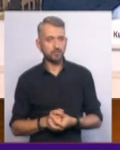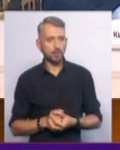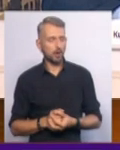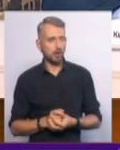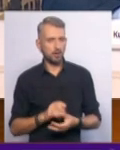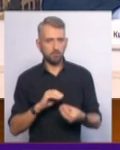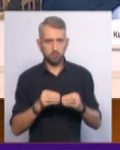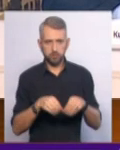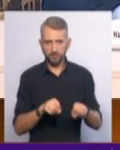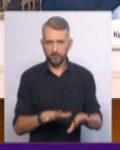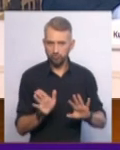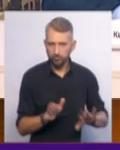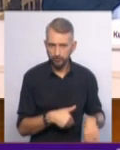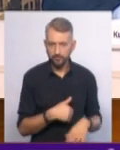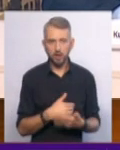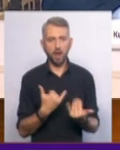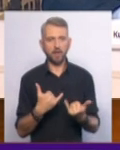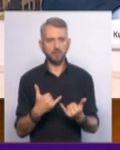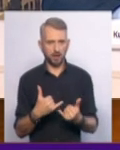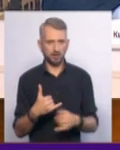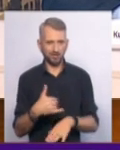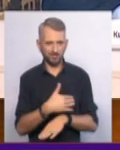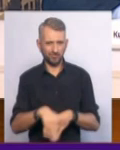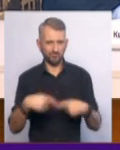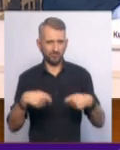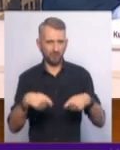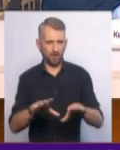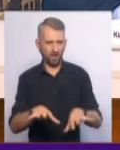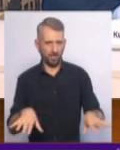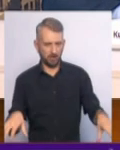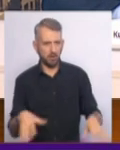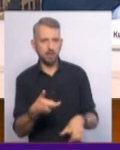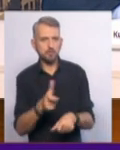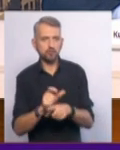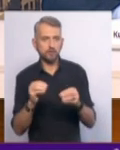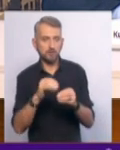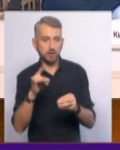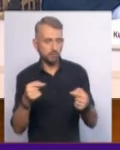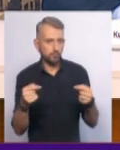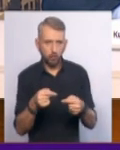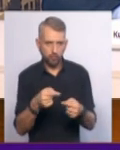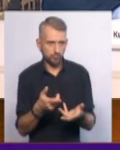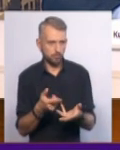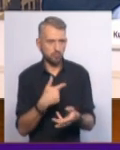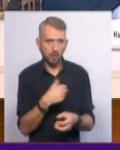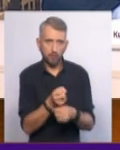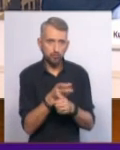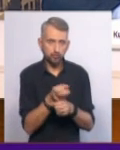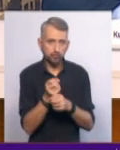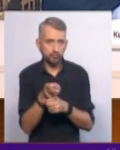Подолали цю проблему. Зараз стихійна торгівля. Вже я ж кажу, більше 10 разів точно на моїй пам'яті ми ганяли цих.